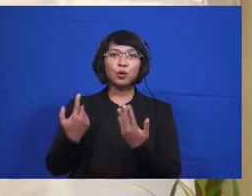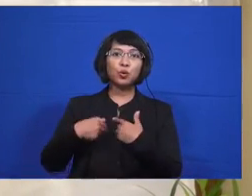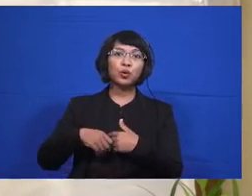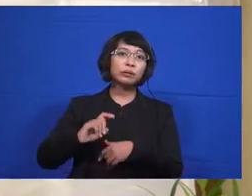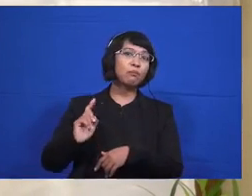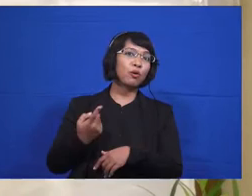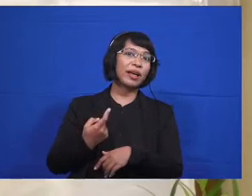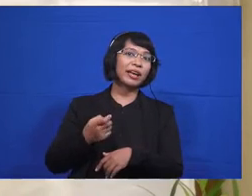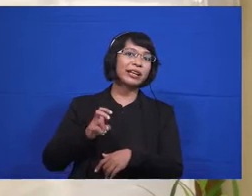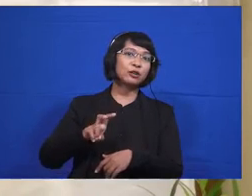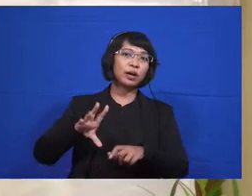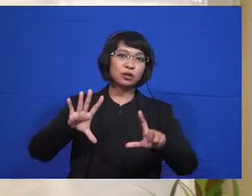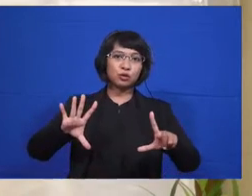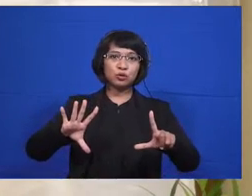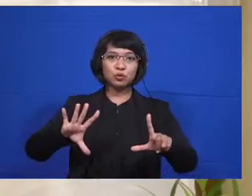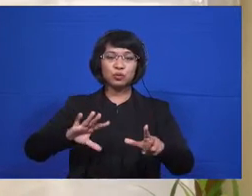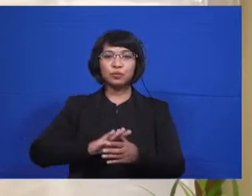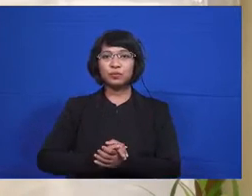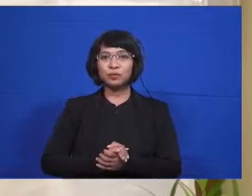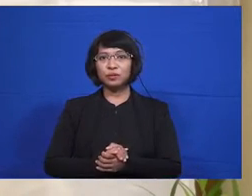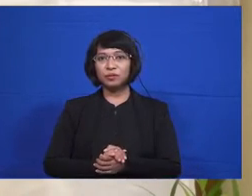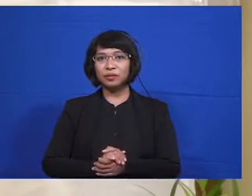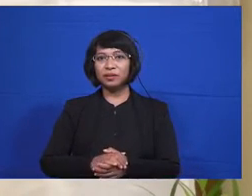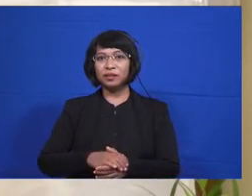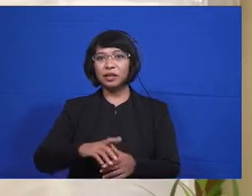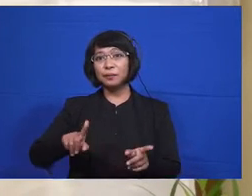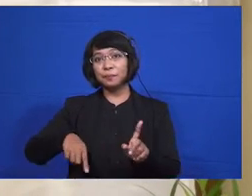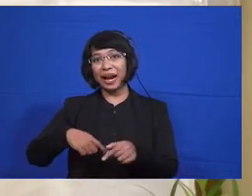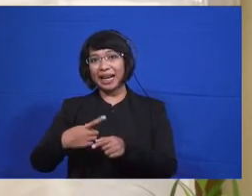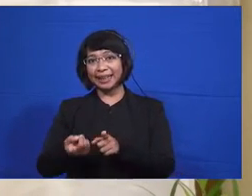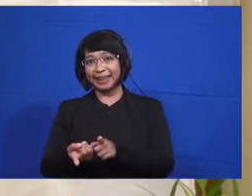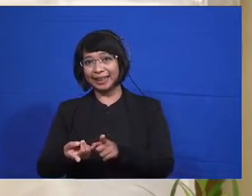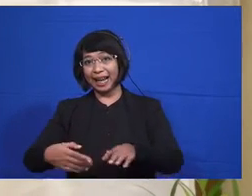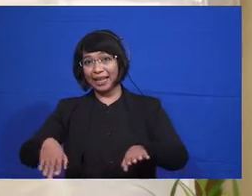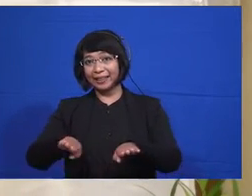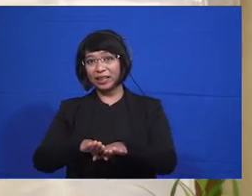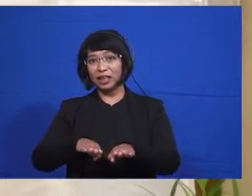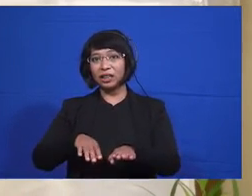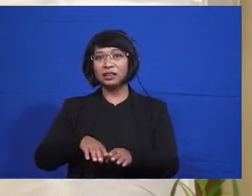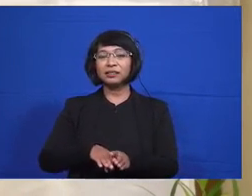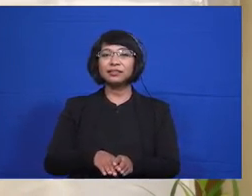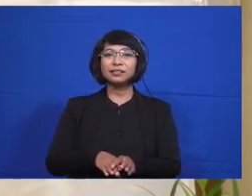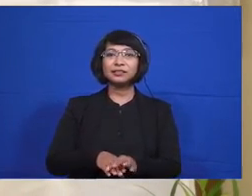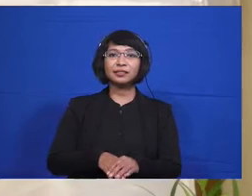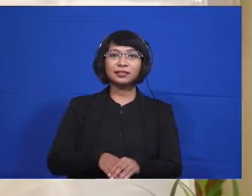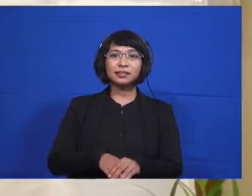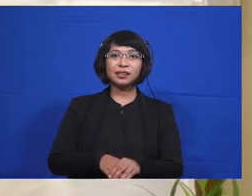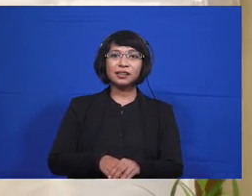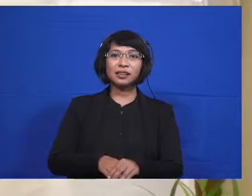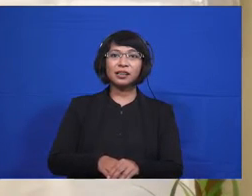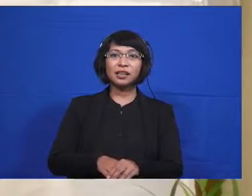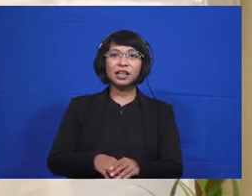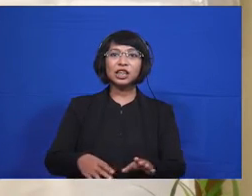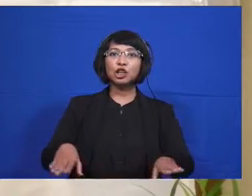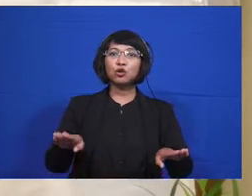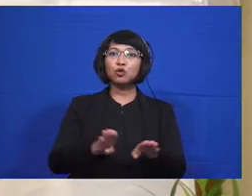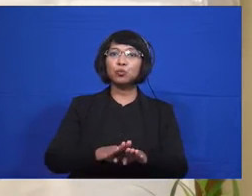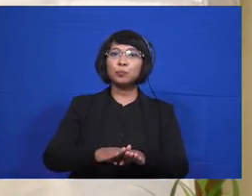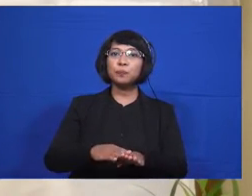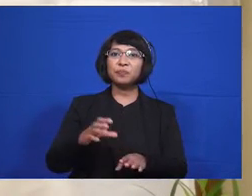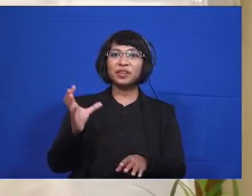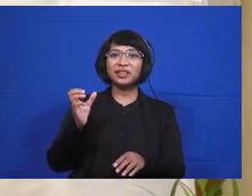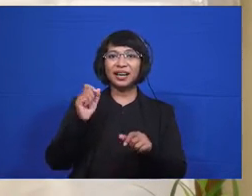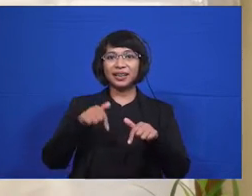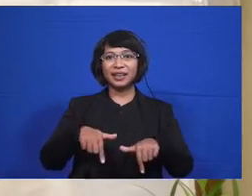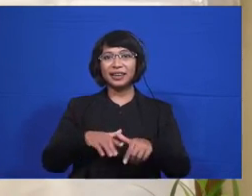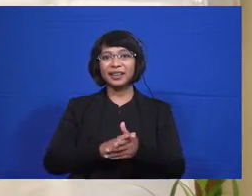Februari dan akan berakhir 3 Juli 2022 nanti, akan ditutup siang ini